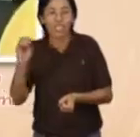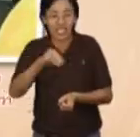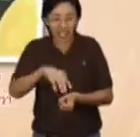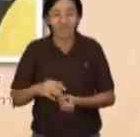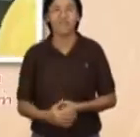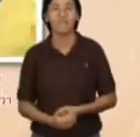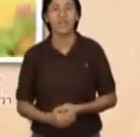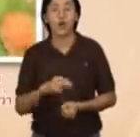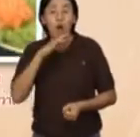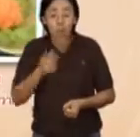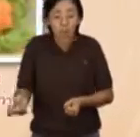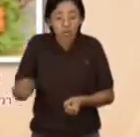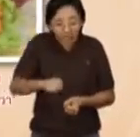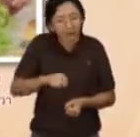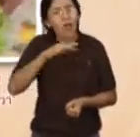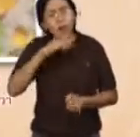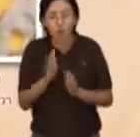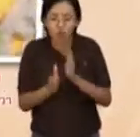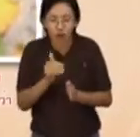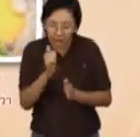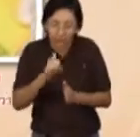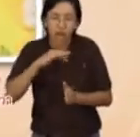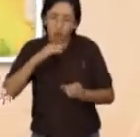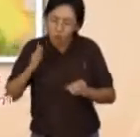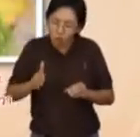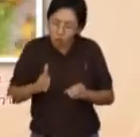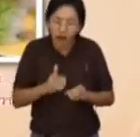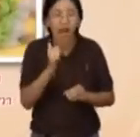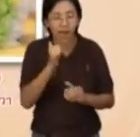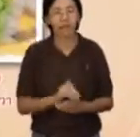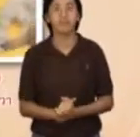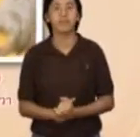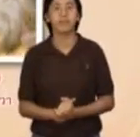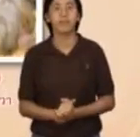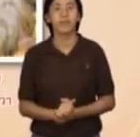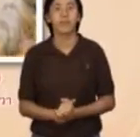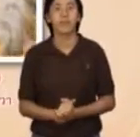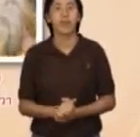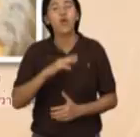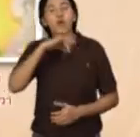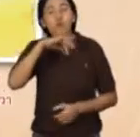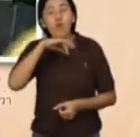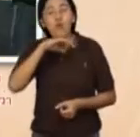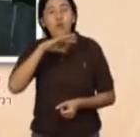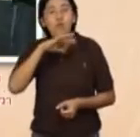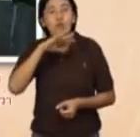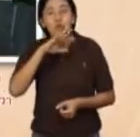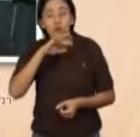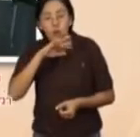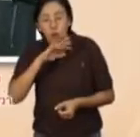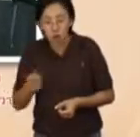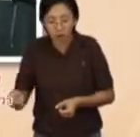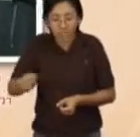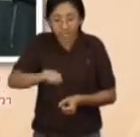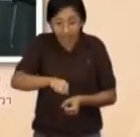นะคะว่าเป็นหมูบ่าช่อก็ได้เป็นเนื้อหมูสับเขาใส่อะไรบ้างคะอาจารย ์ใส่เนื้อหมูก่อนนะฮะแล้วก็ใ